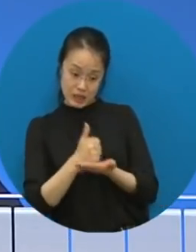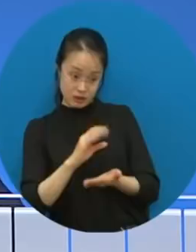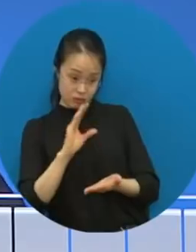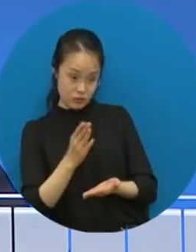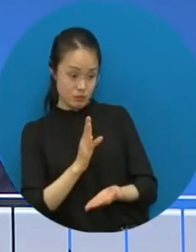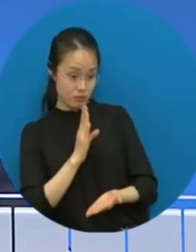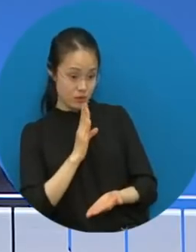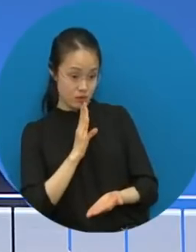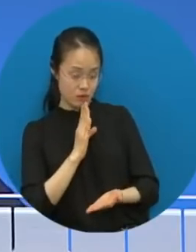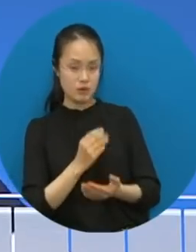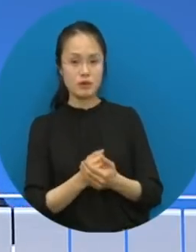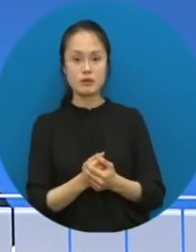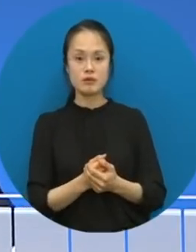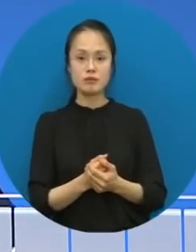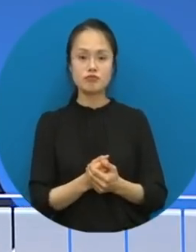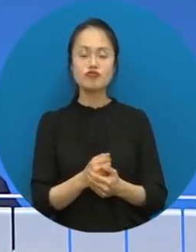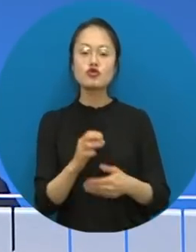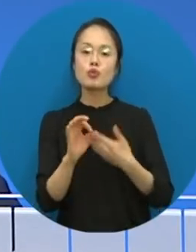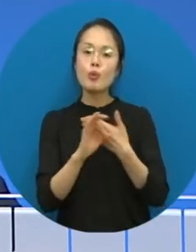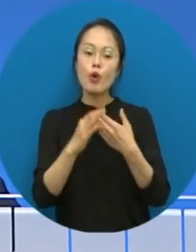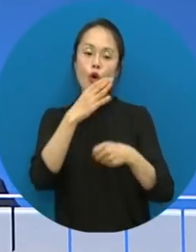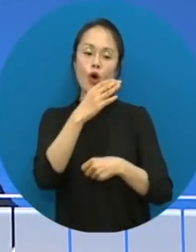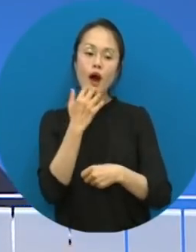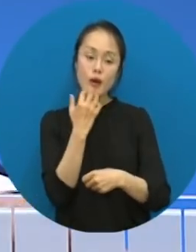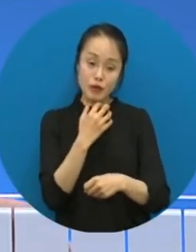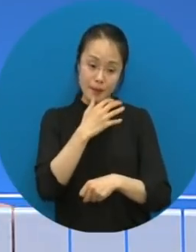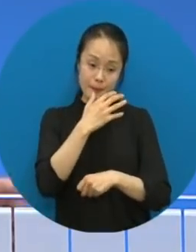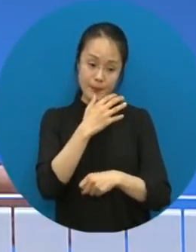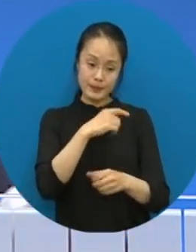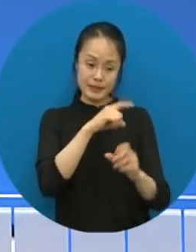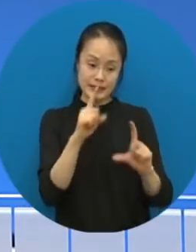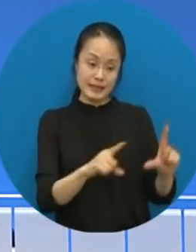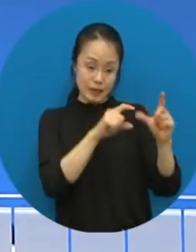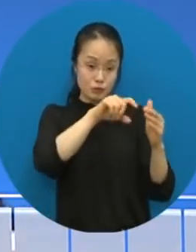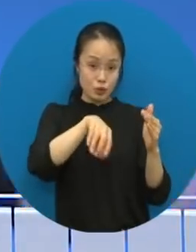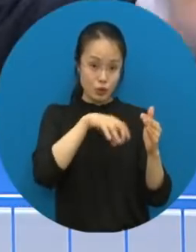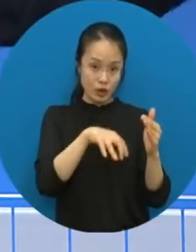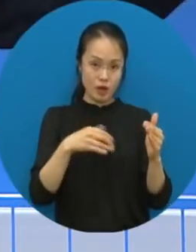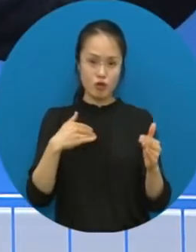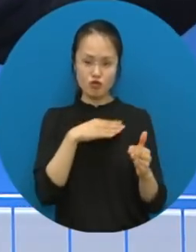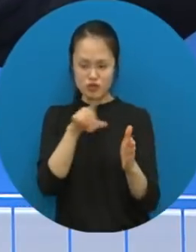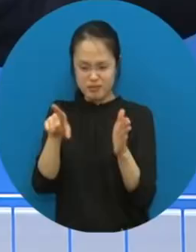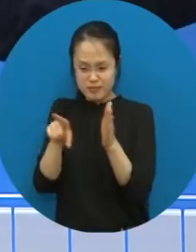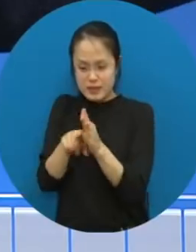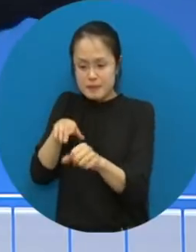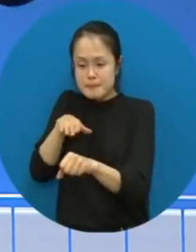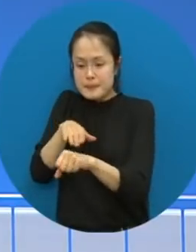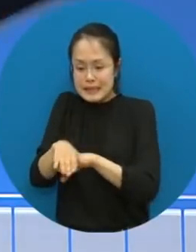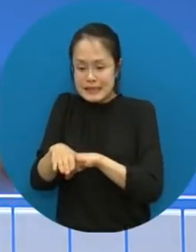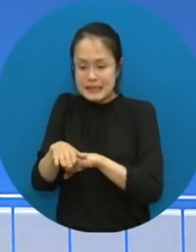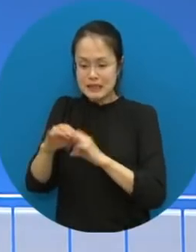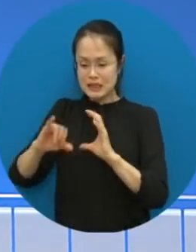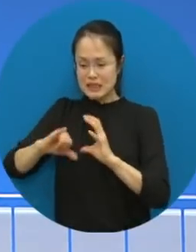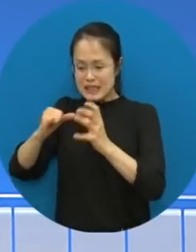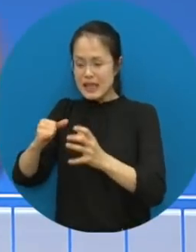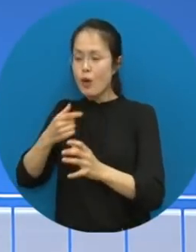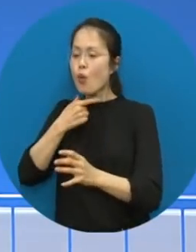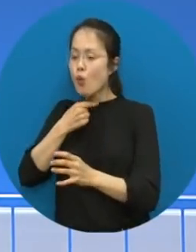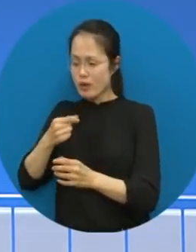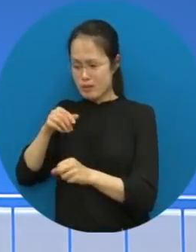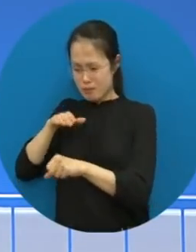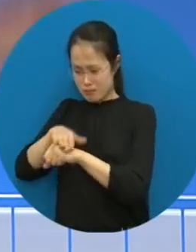그렇다면 아브라함의 삶 가운데 우리도 이제는 우리가 믿는 그런 방법이 아니라 세상이 원하는 그런 믿음의 방법이